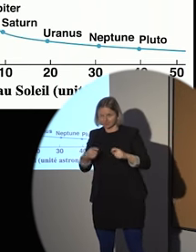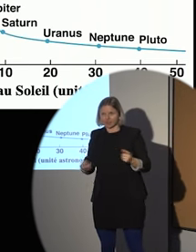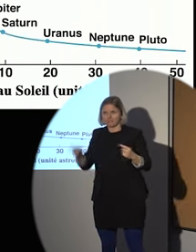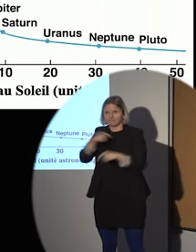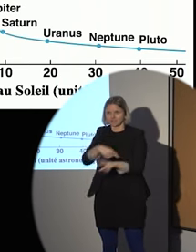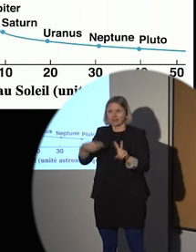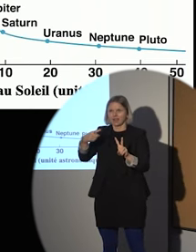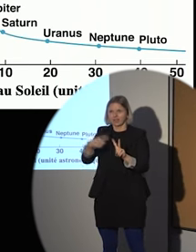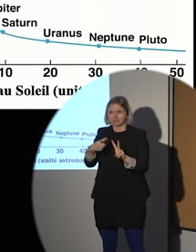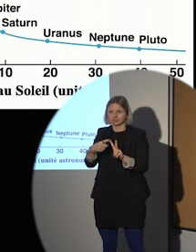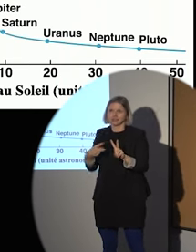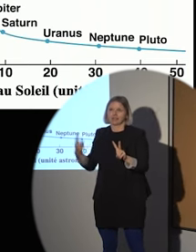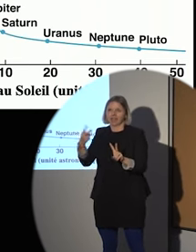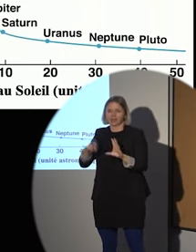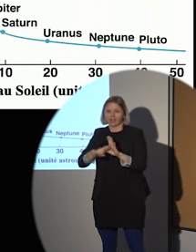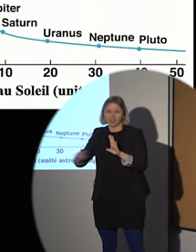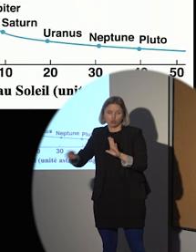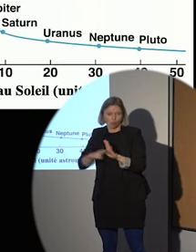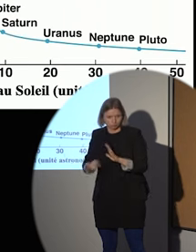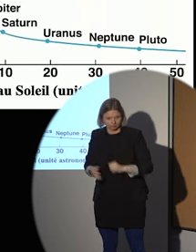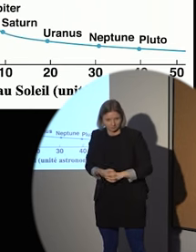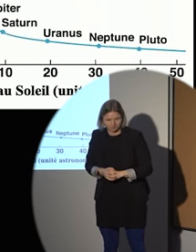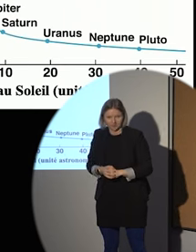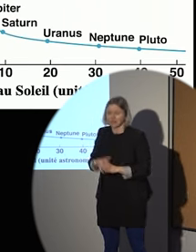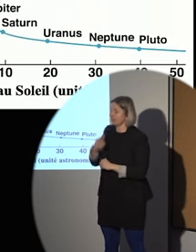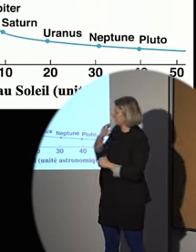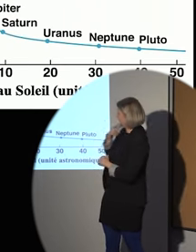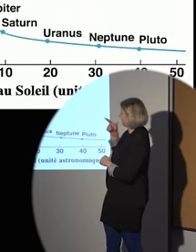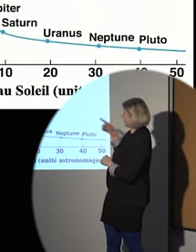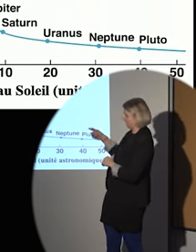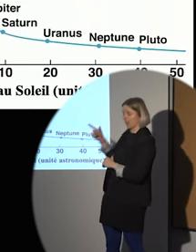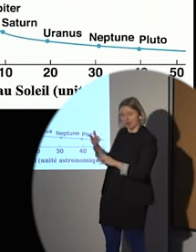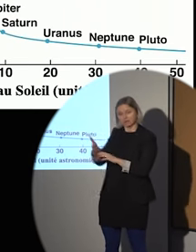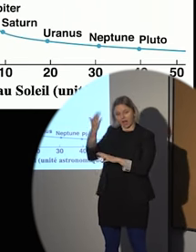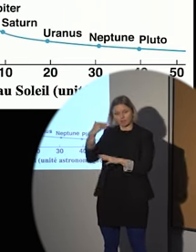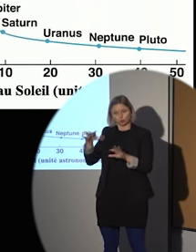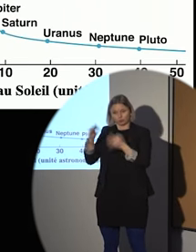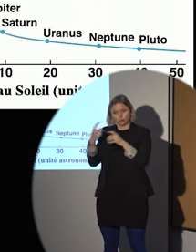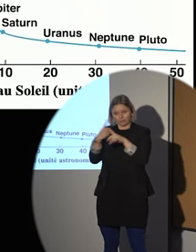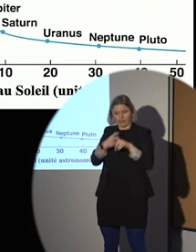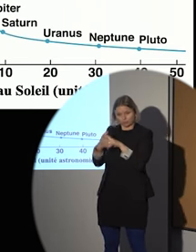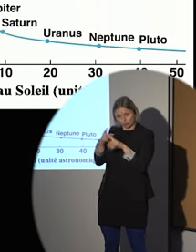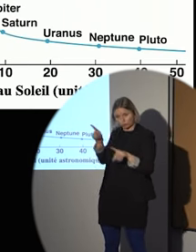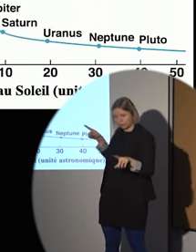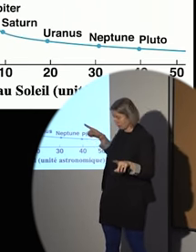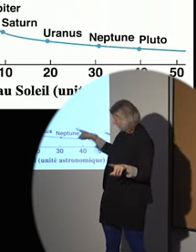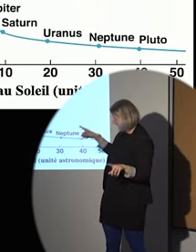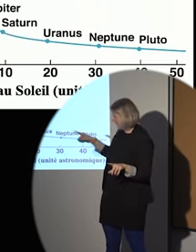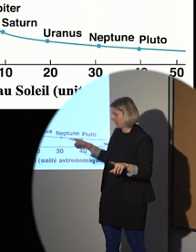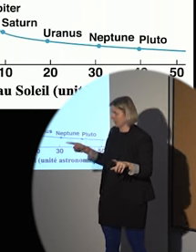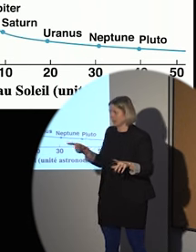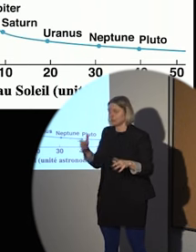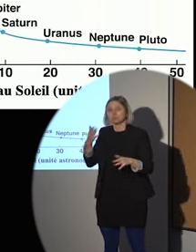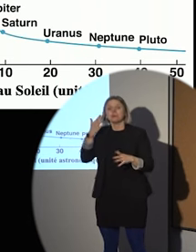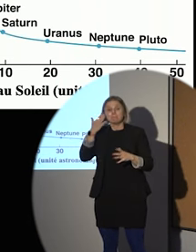Je n'irai pas plus loin, juste pour vous dire que ces lois sont extrêmement bien connues. Et normalement, ce que vous attendez quand vous n'avez plus de matière, vous